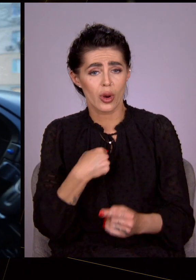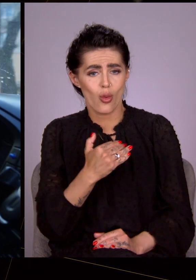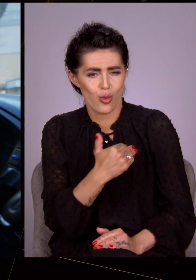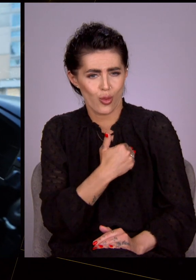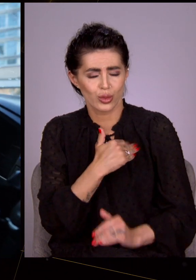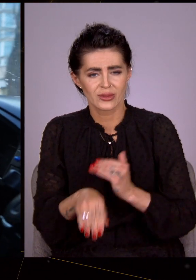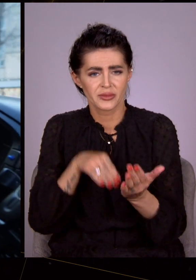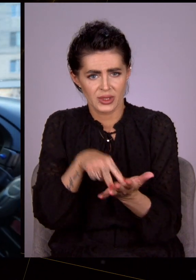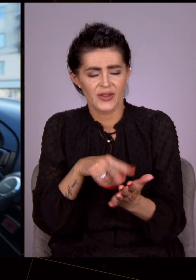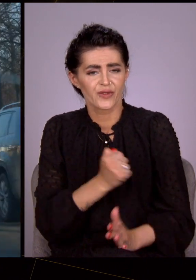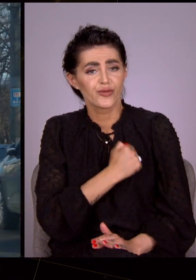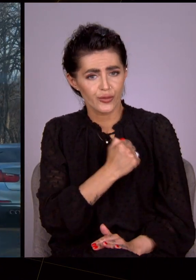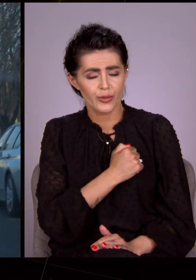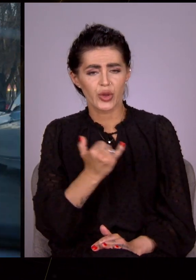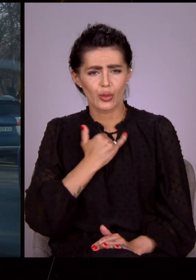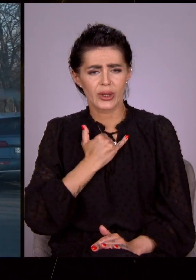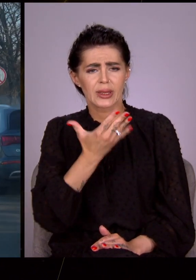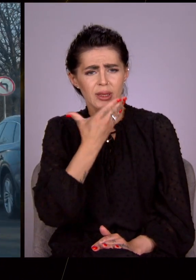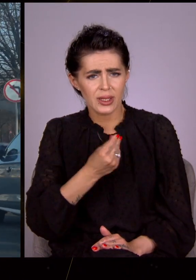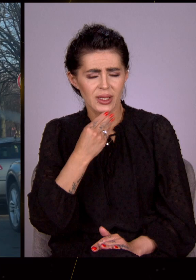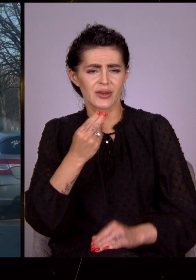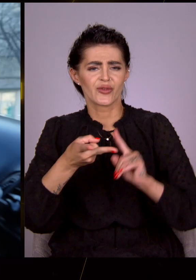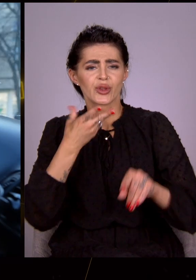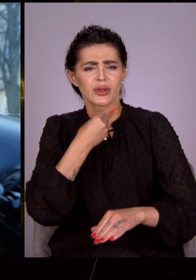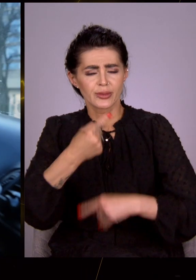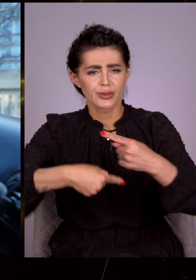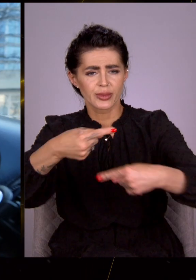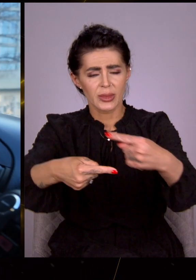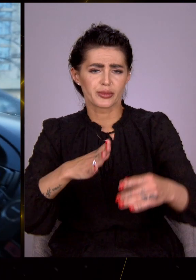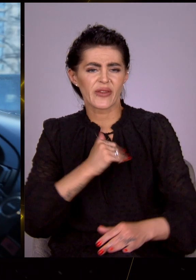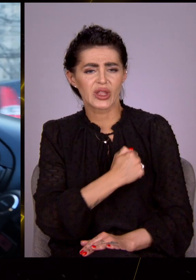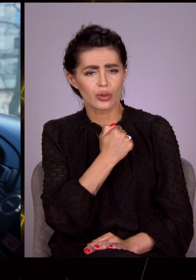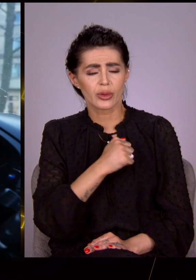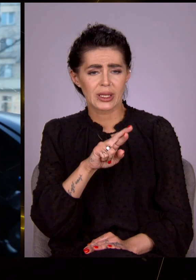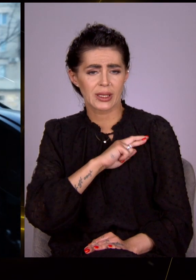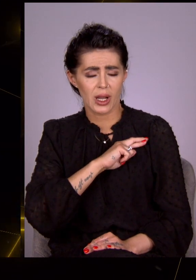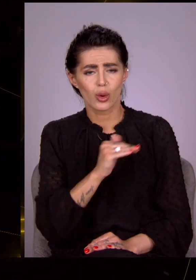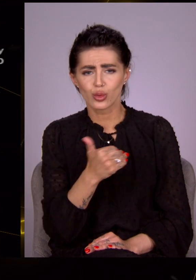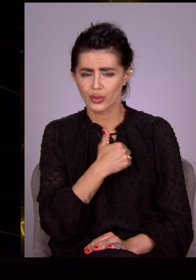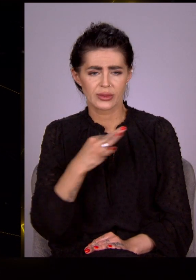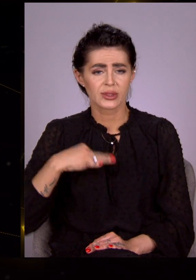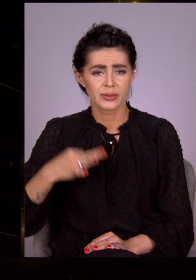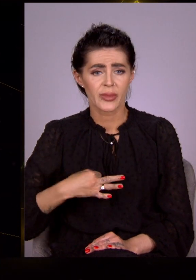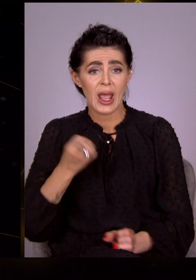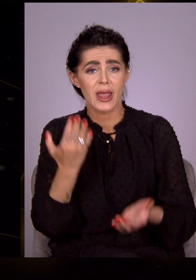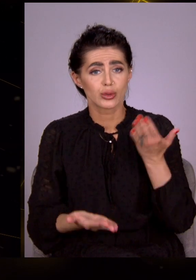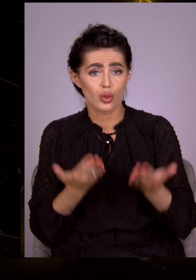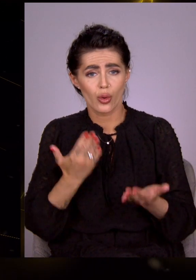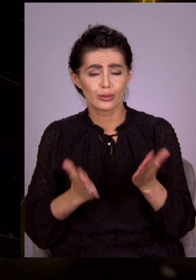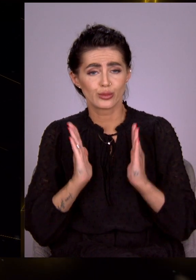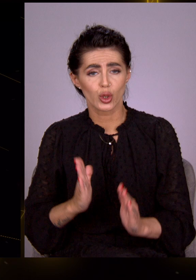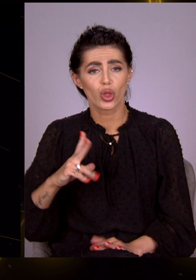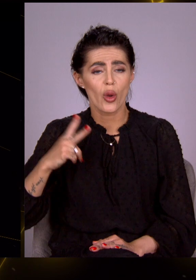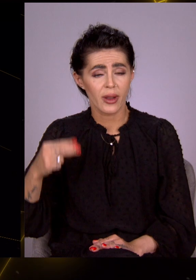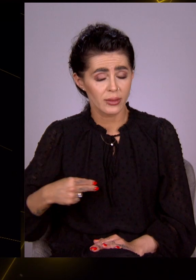мене дід і прадід так само були військовими. Я хочу сина, але якщо буде донька,